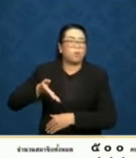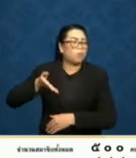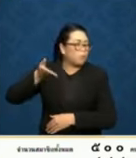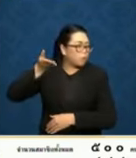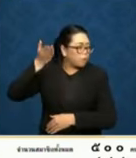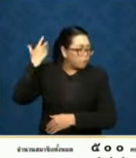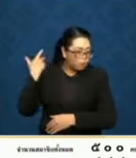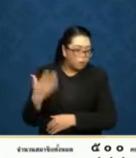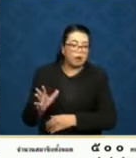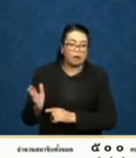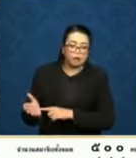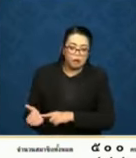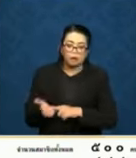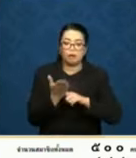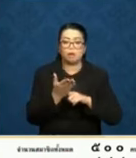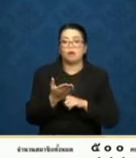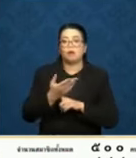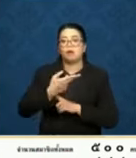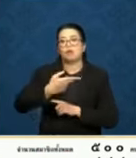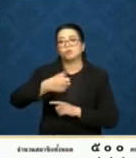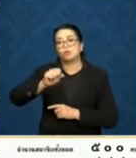กวาจะยกลางหลกสูตรให